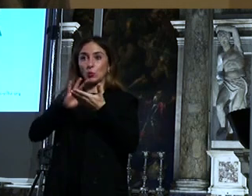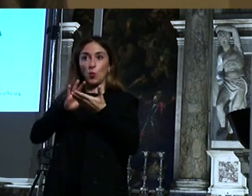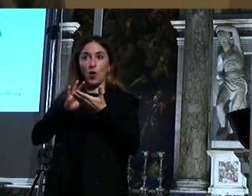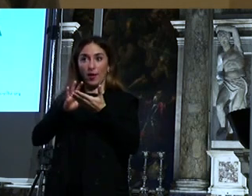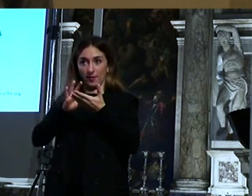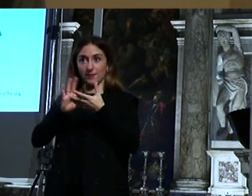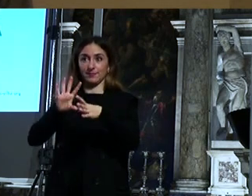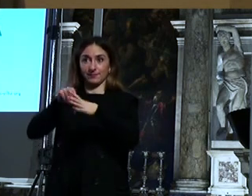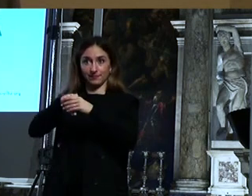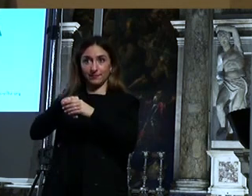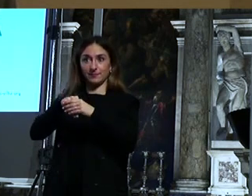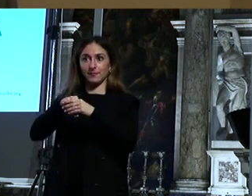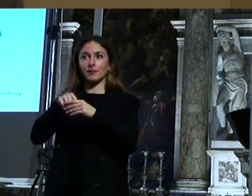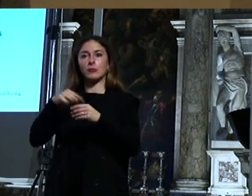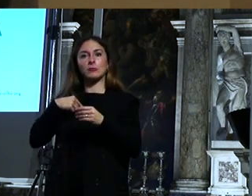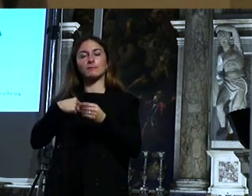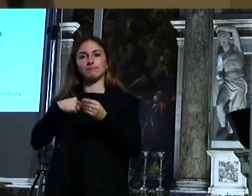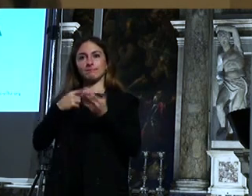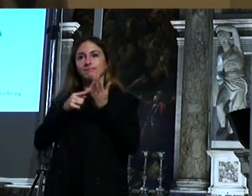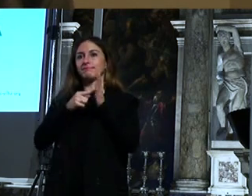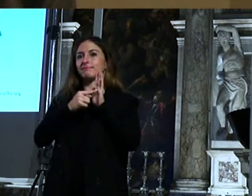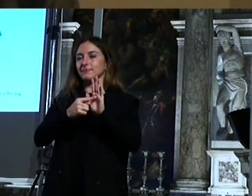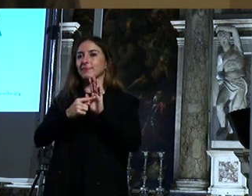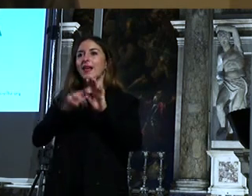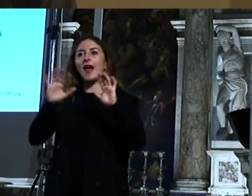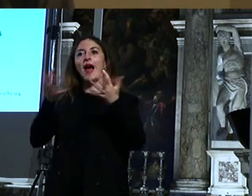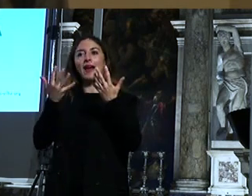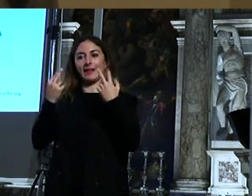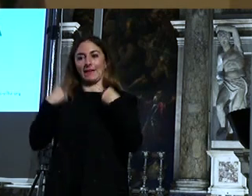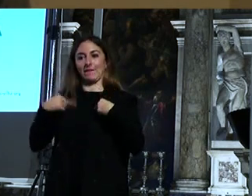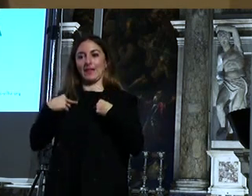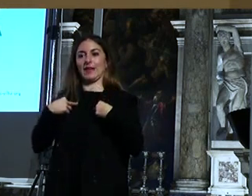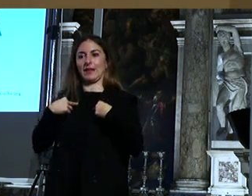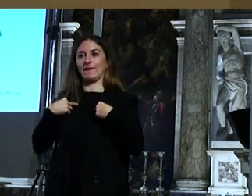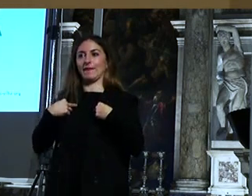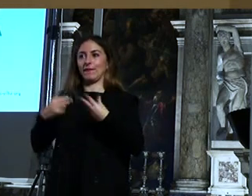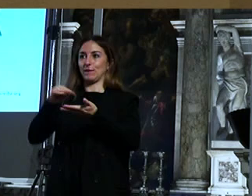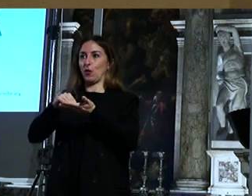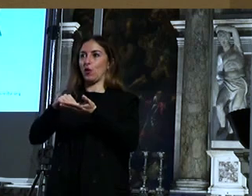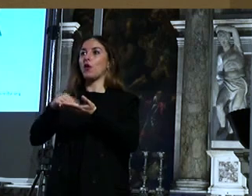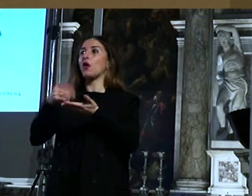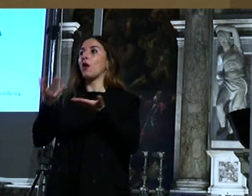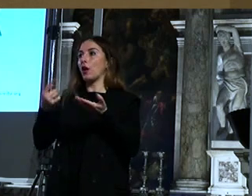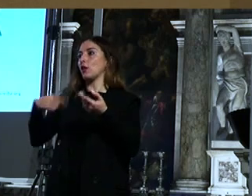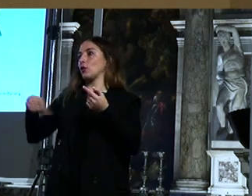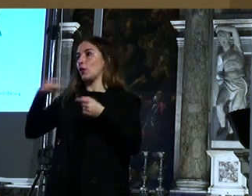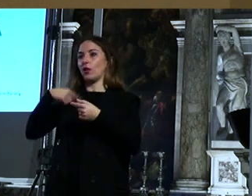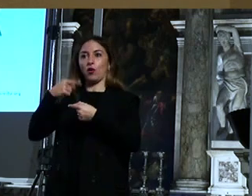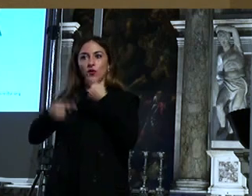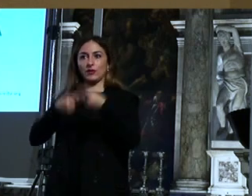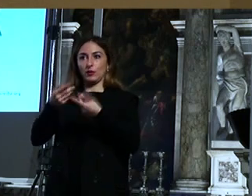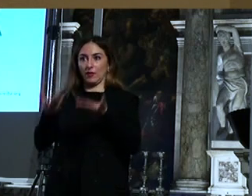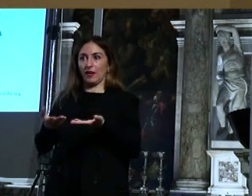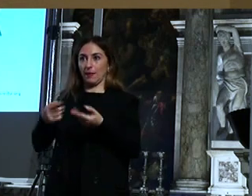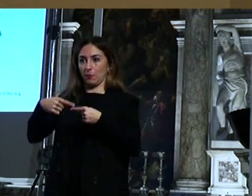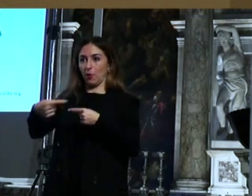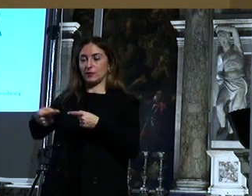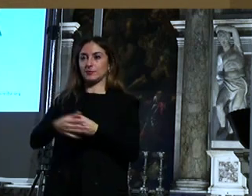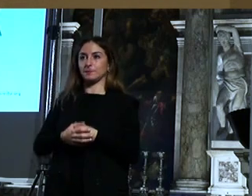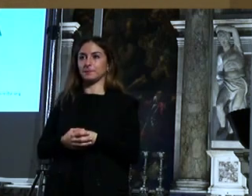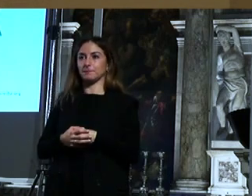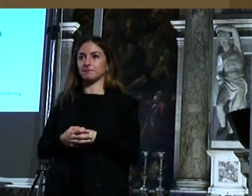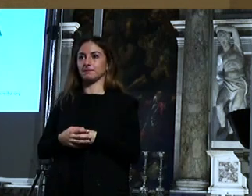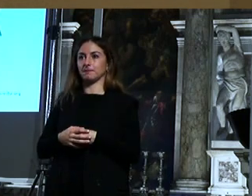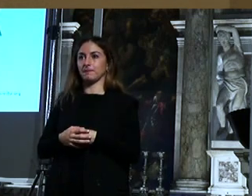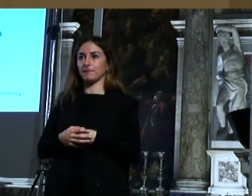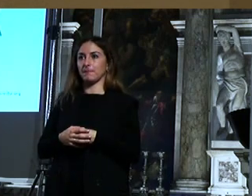abbiamo portato a vedere l'arte di fare il libro in questi giorni e continueremo a farlo in queste giornate. Io,